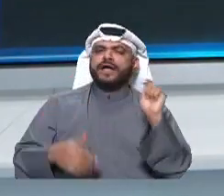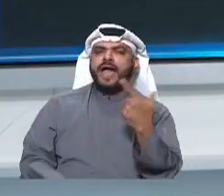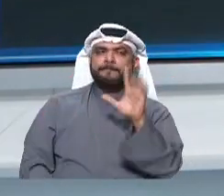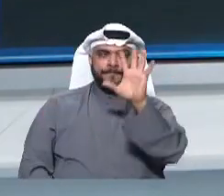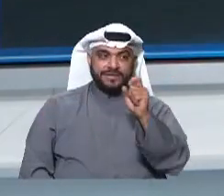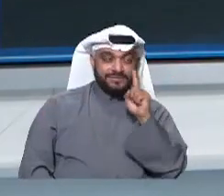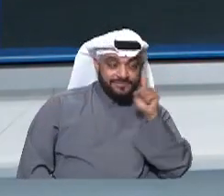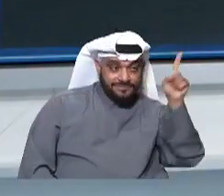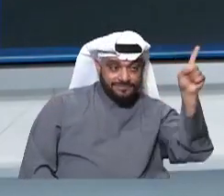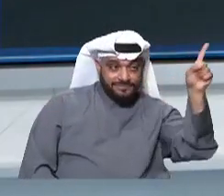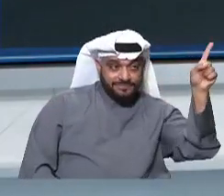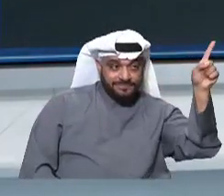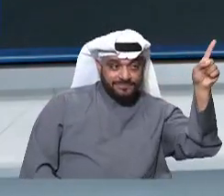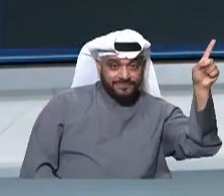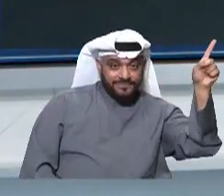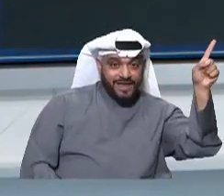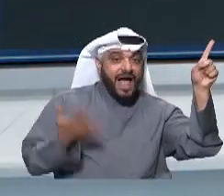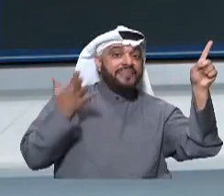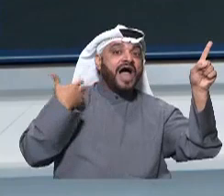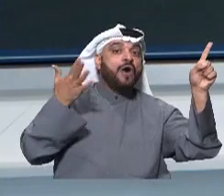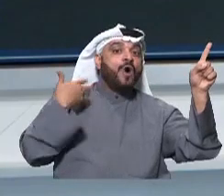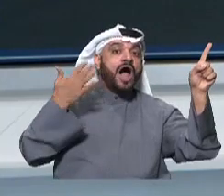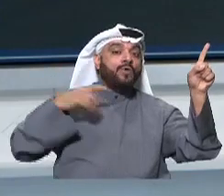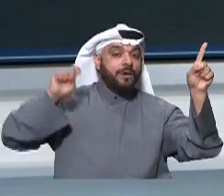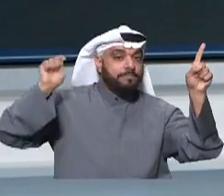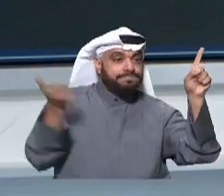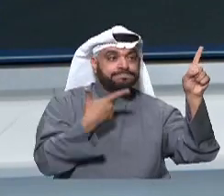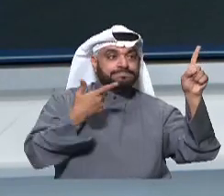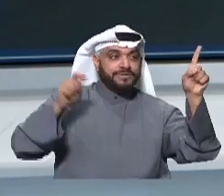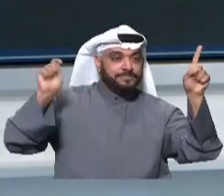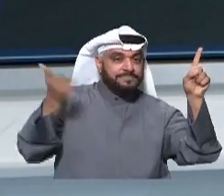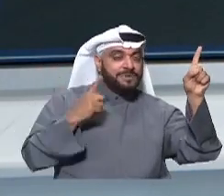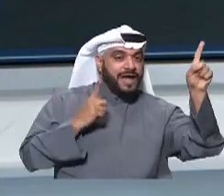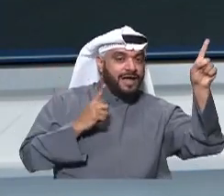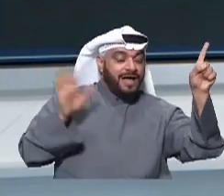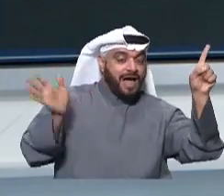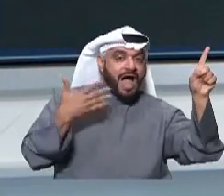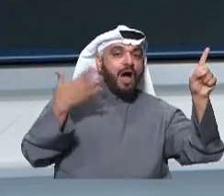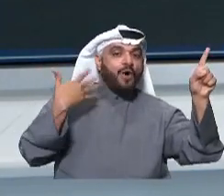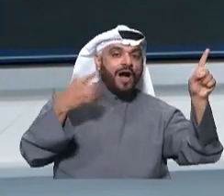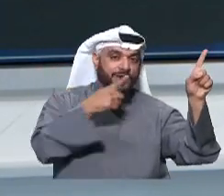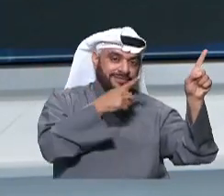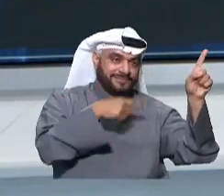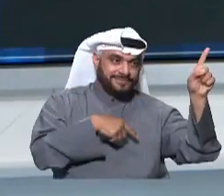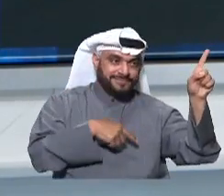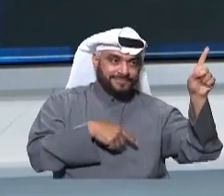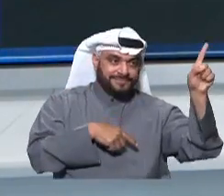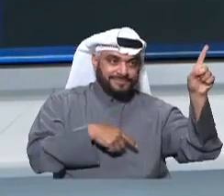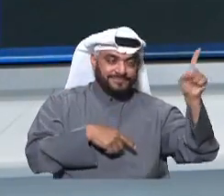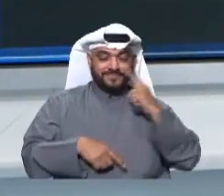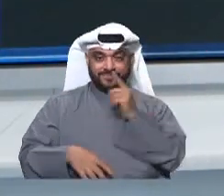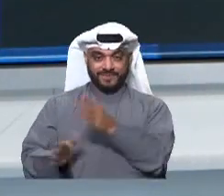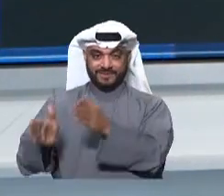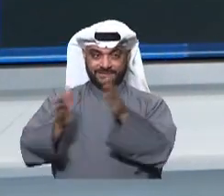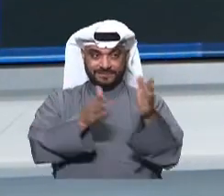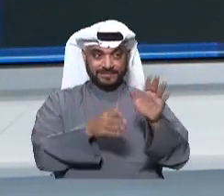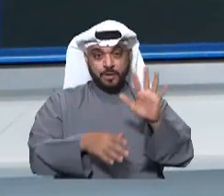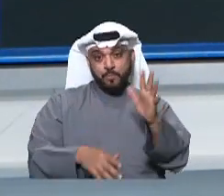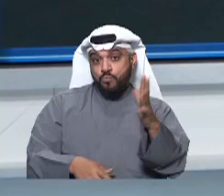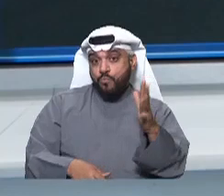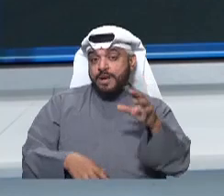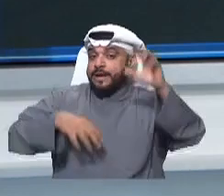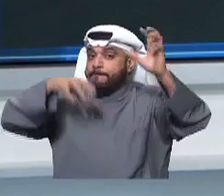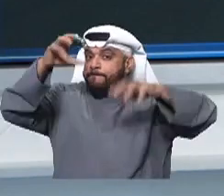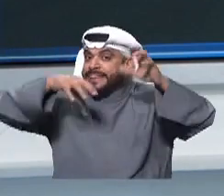ما بين 15 إلى 45 كيلومتر في الساعة، مع فرصة لأمطار متفرقة قد تكون رعدية أحيانا على بعض